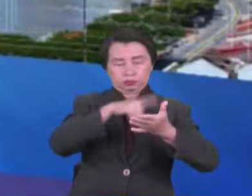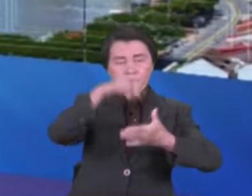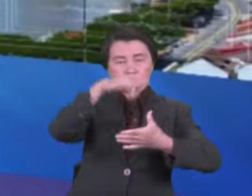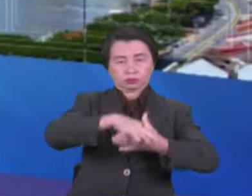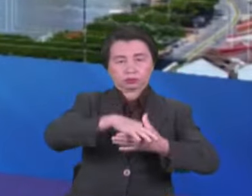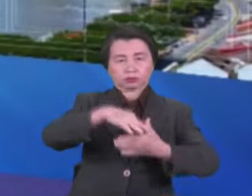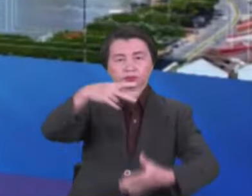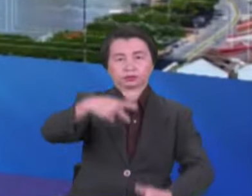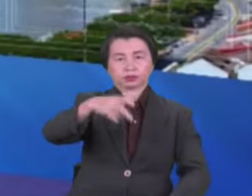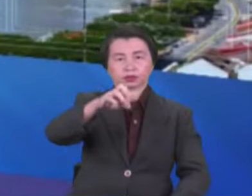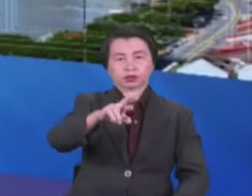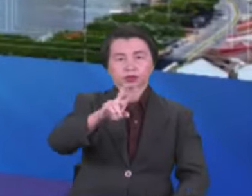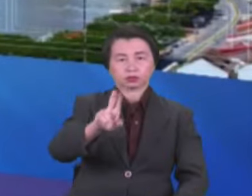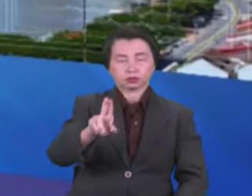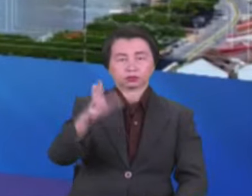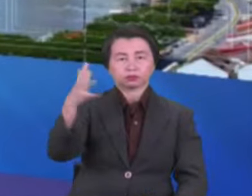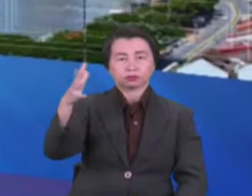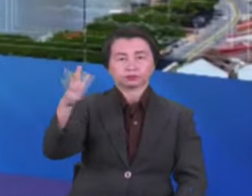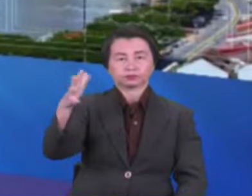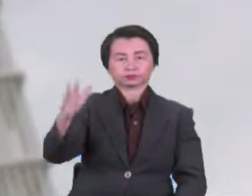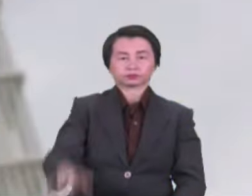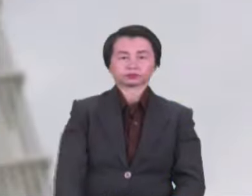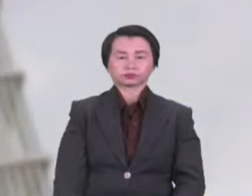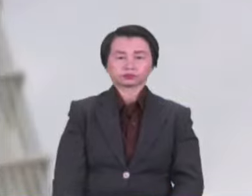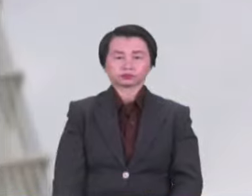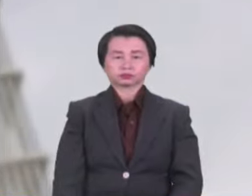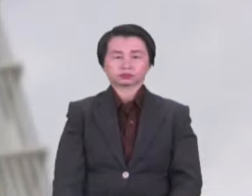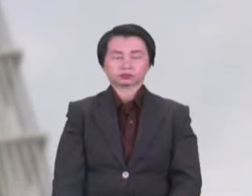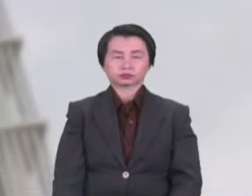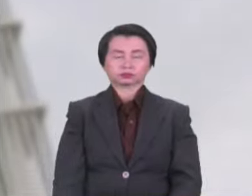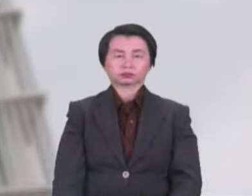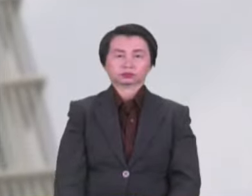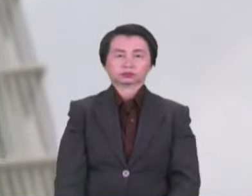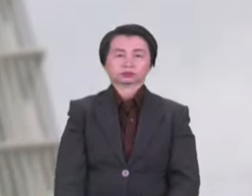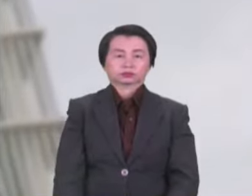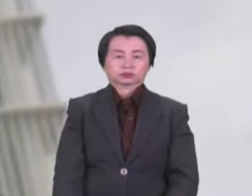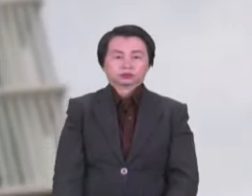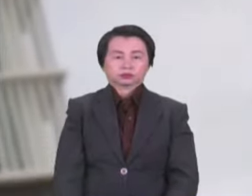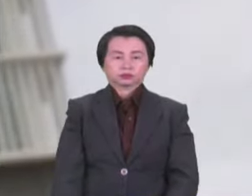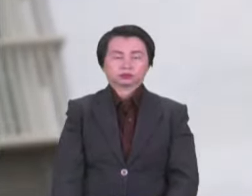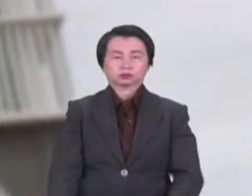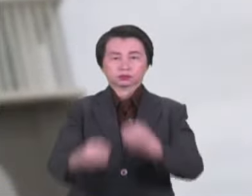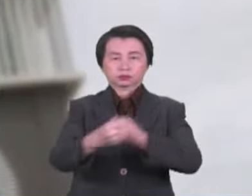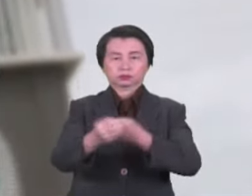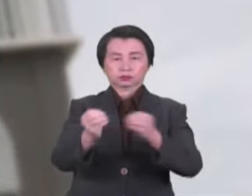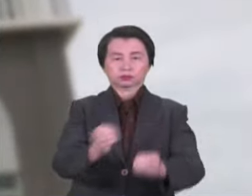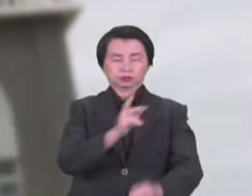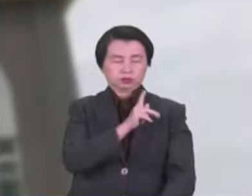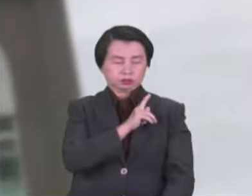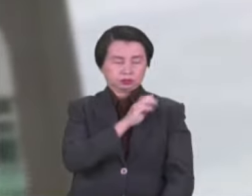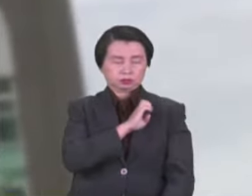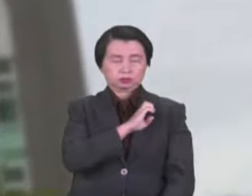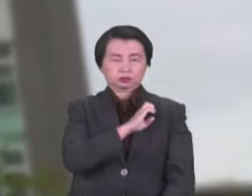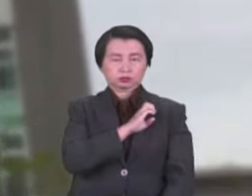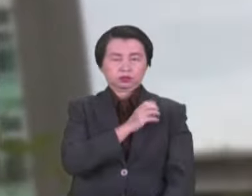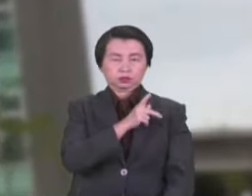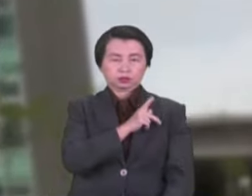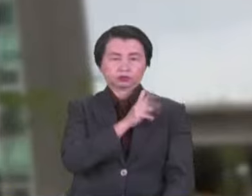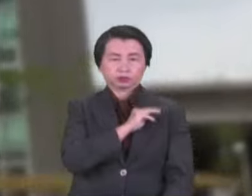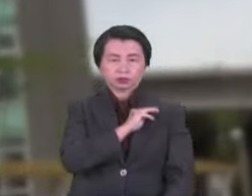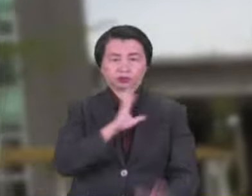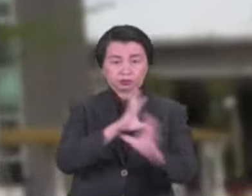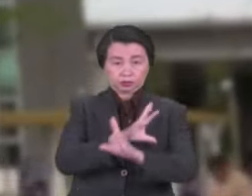ke-15 PRU15 ini. Pejabat Premier Sarawak menerusi kenyataan media